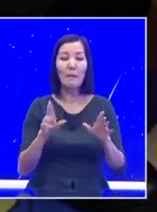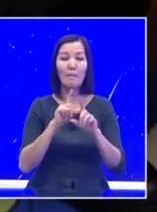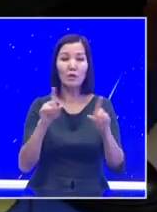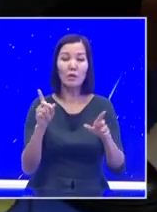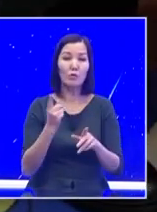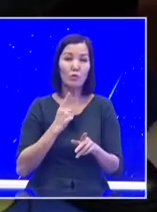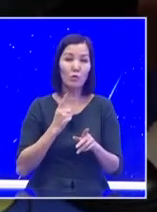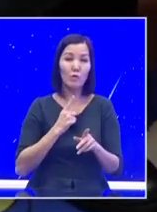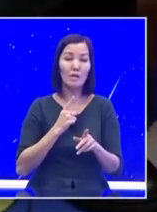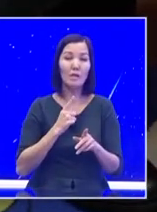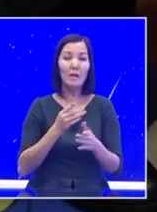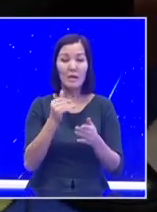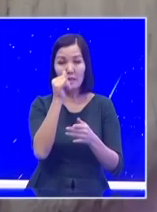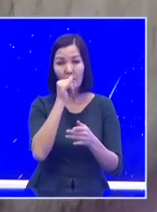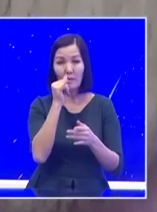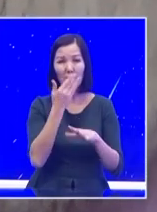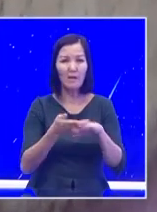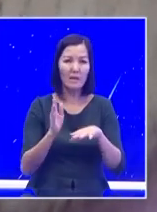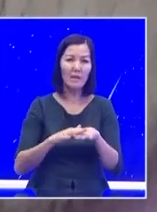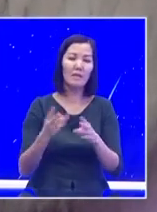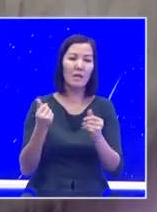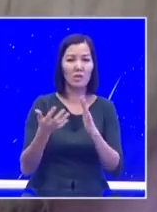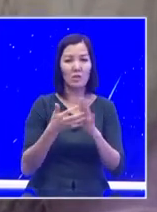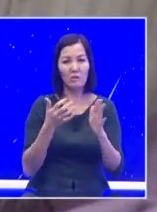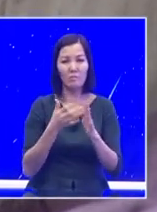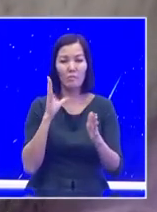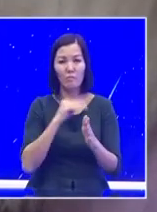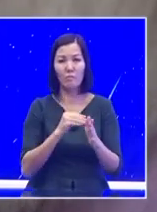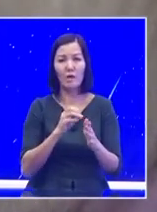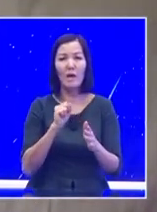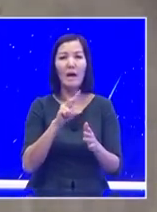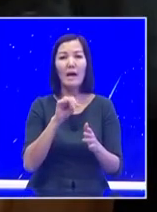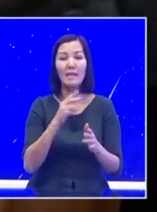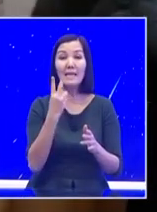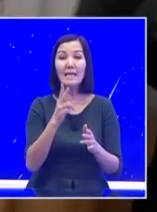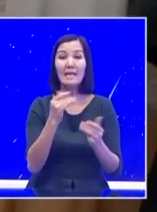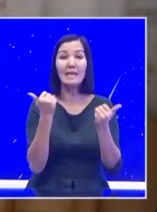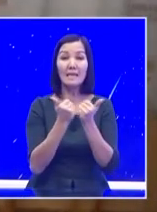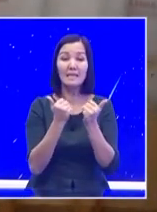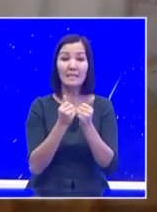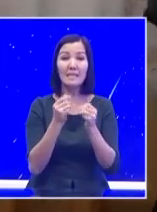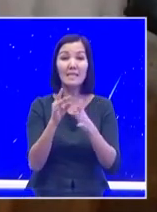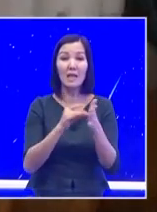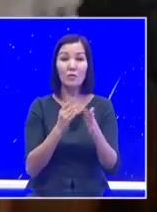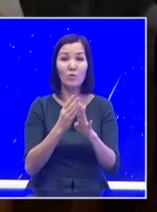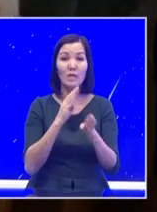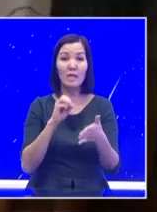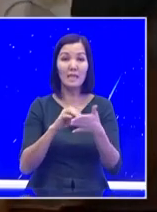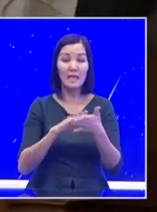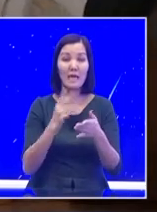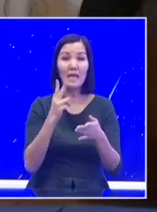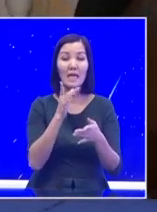күтіп, кейбіреулі жұмысқа уақытылы шыға алмайды, дейді Баян апай. Өздері Алина мен Арунасын туасала кезекке қойыпты. Екі жасқа